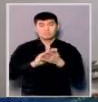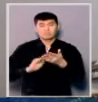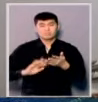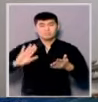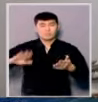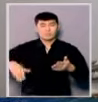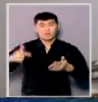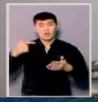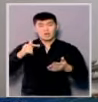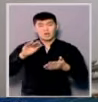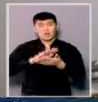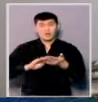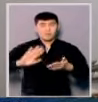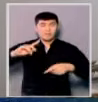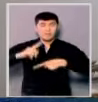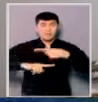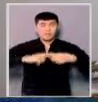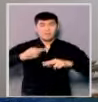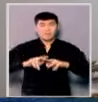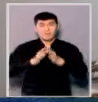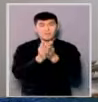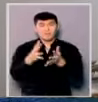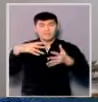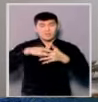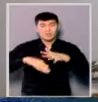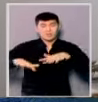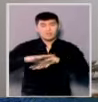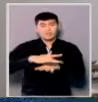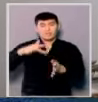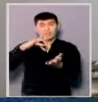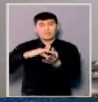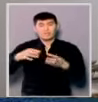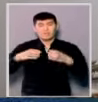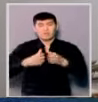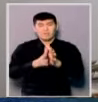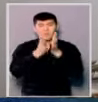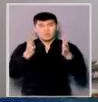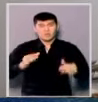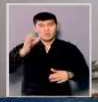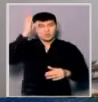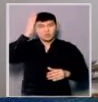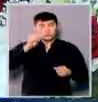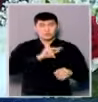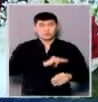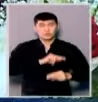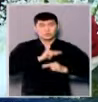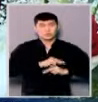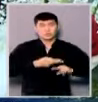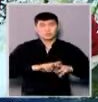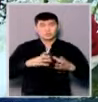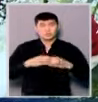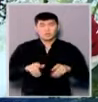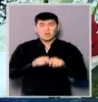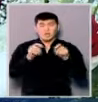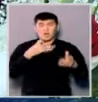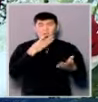экологии города Атырау и в последующем экологическое состояние всего региона. Это был большой научный труд. Муфтах Диаров